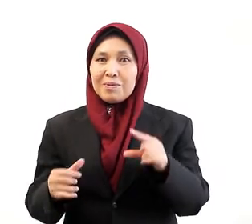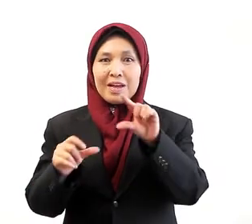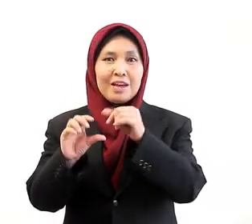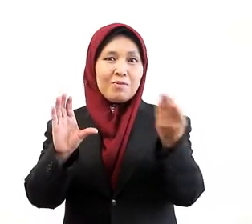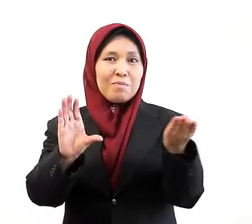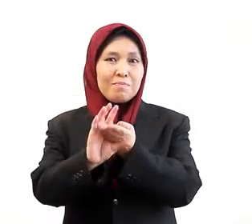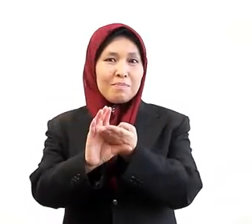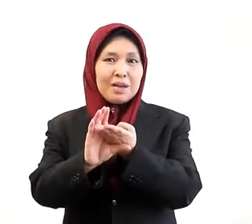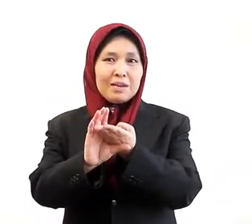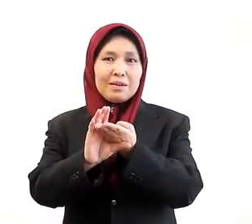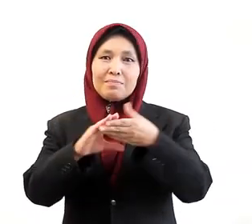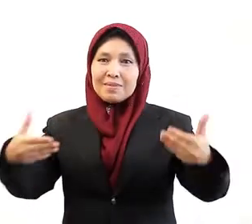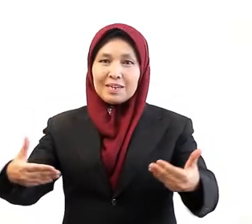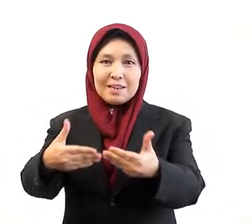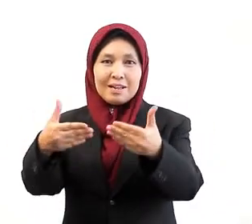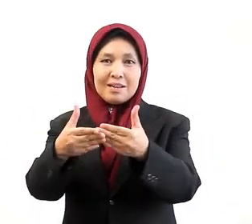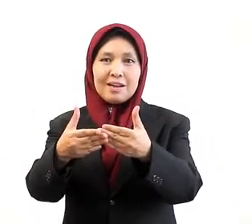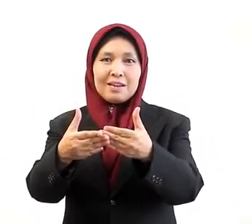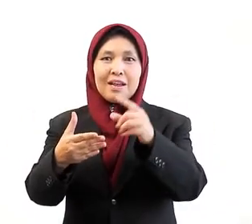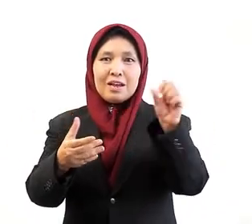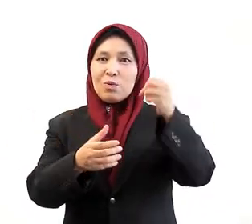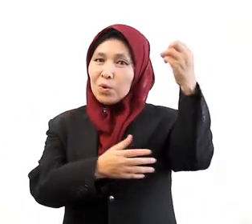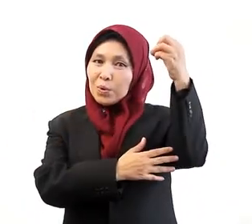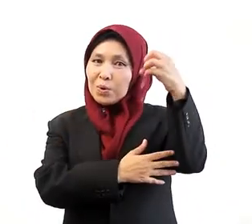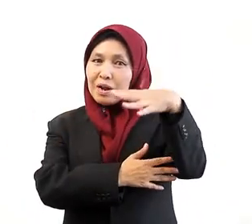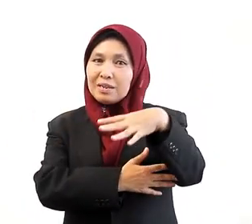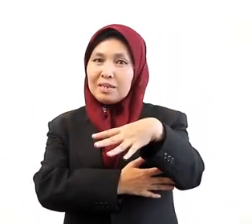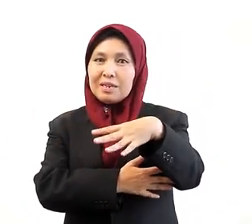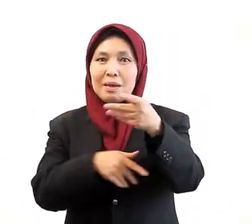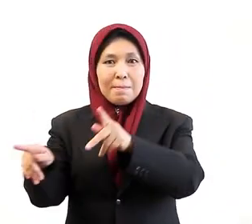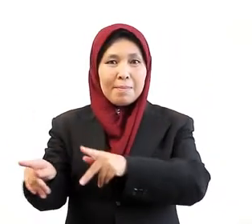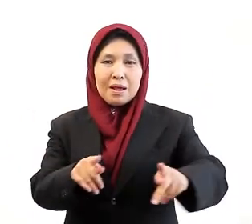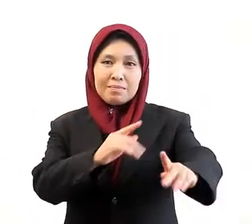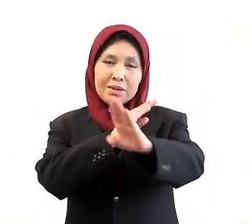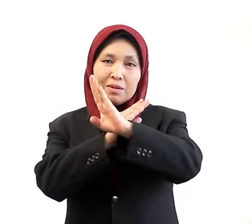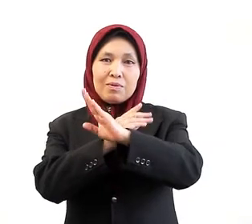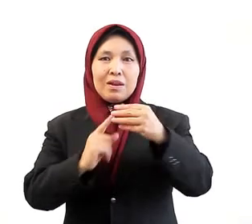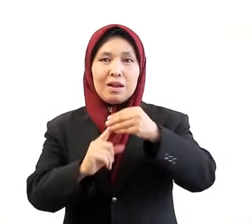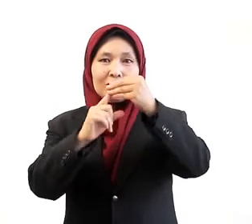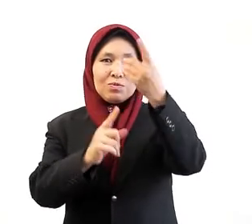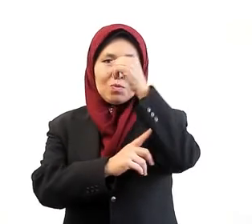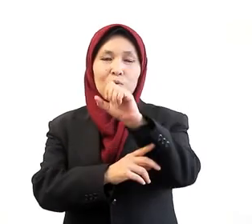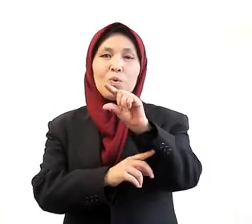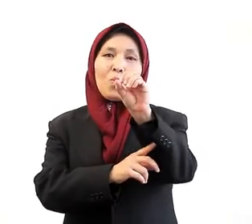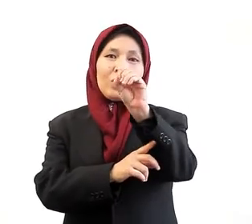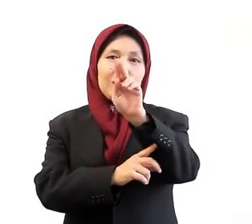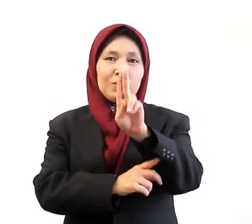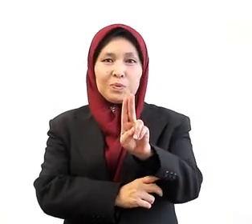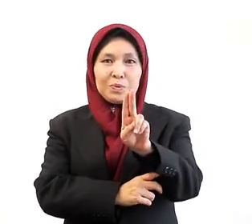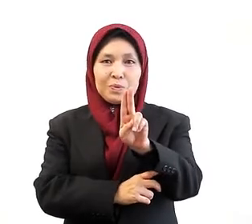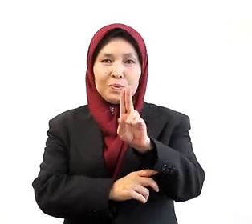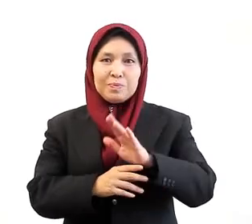AgroBank memperkenalkan AgroNurani, pelan pelindungan khas untuk orang kurang upaya.